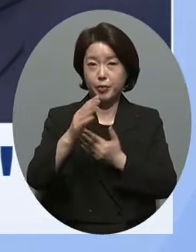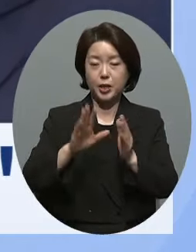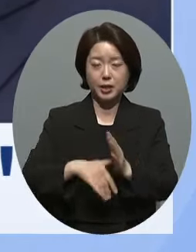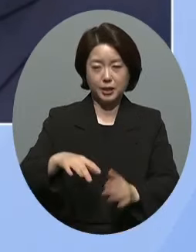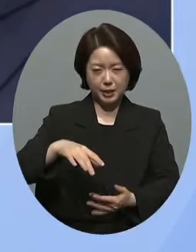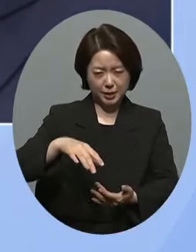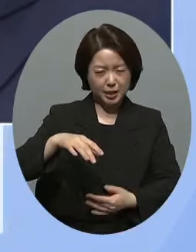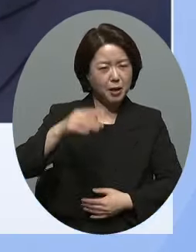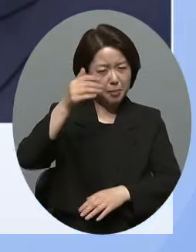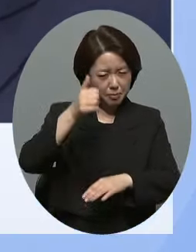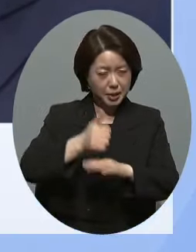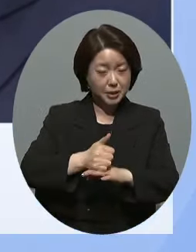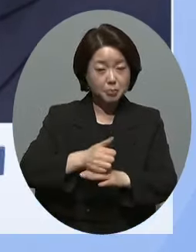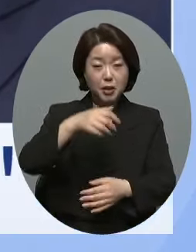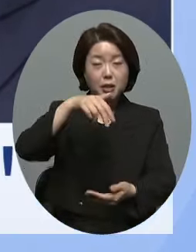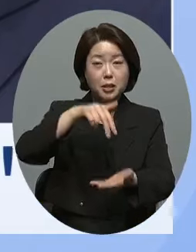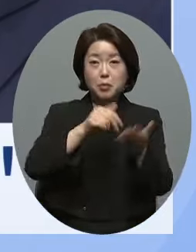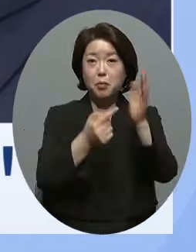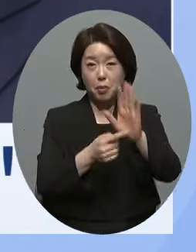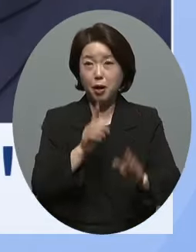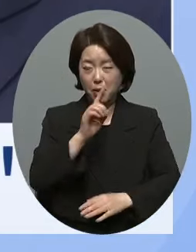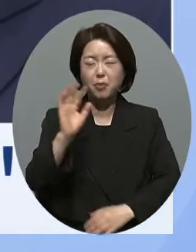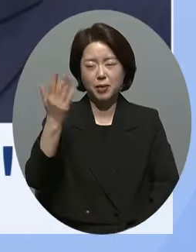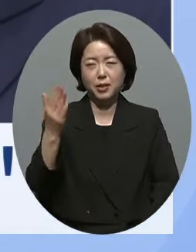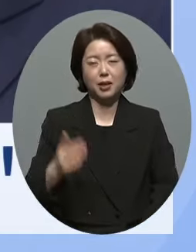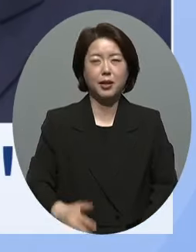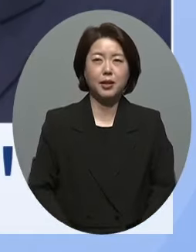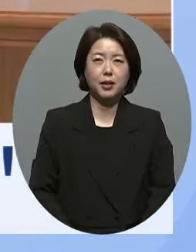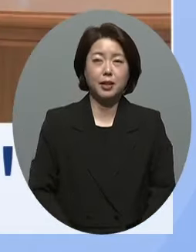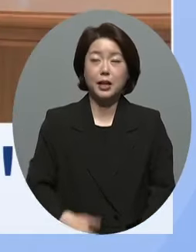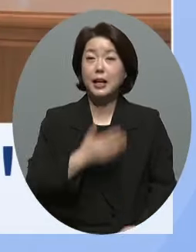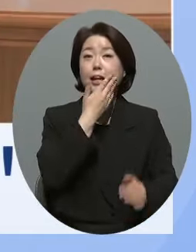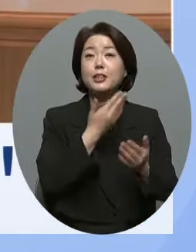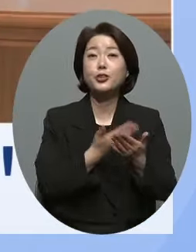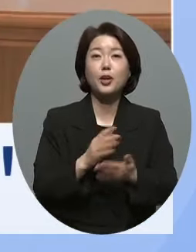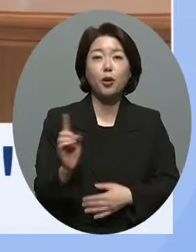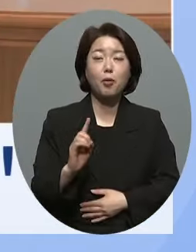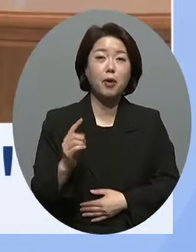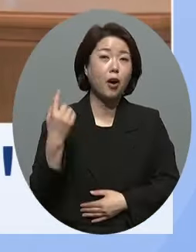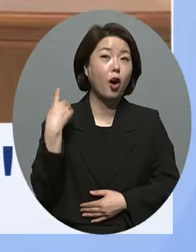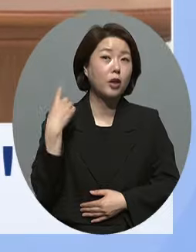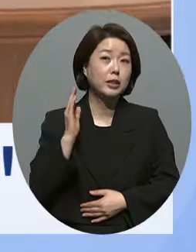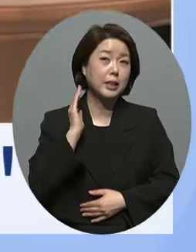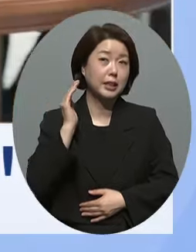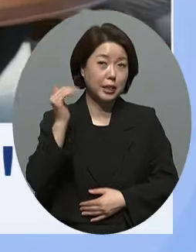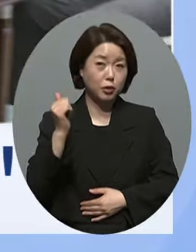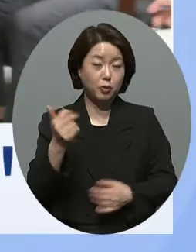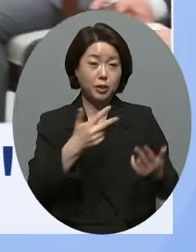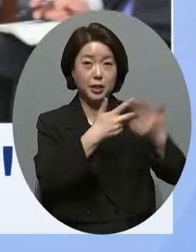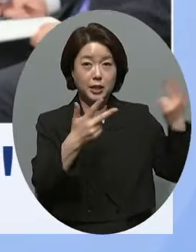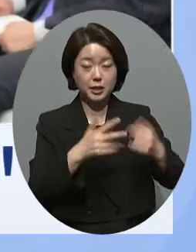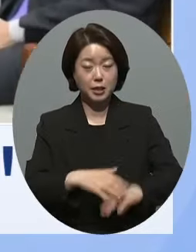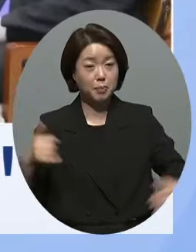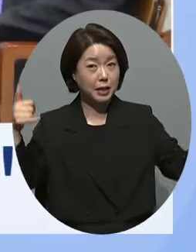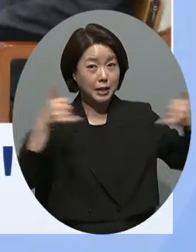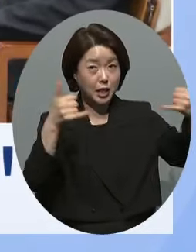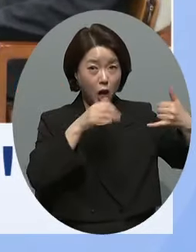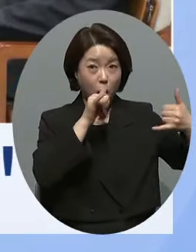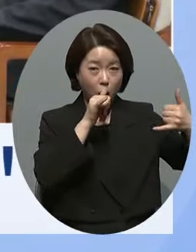상태적으로 언급해 주면 저는 큰일이 없는 걸로 보는데 다만 중요한 거는 정말 대통령이 어제또 어제도 이제 이재명 대표 한 라인으로 통화를